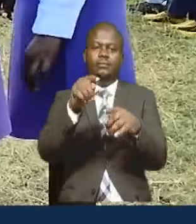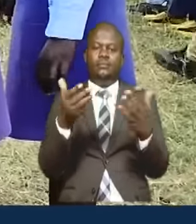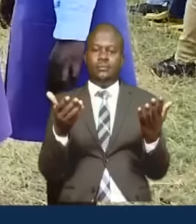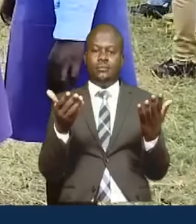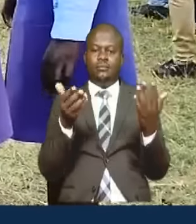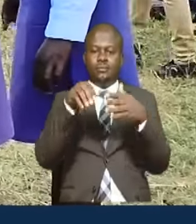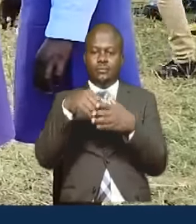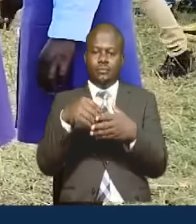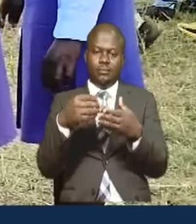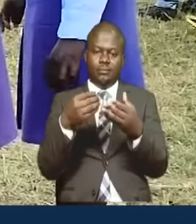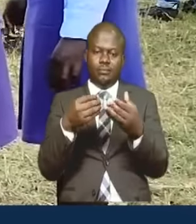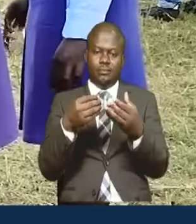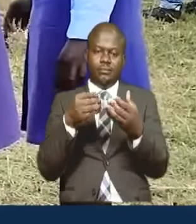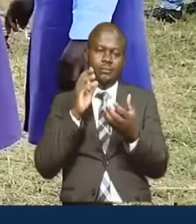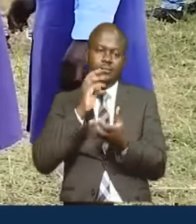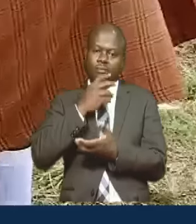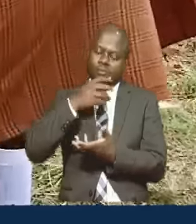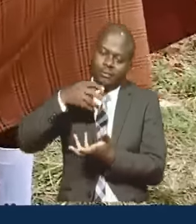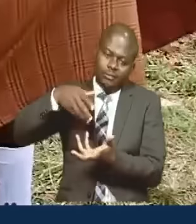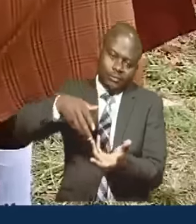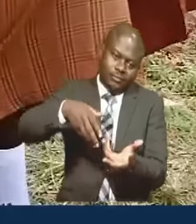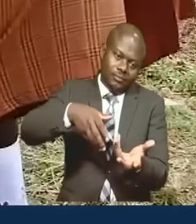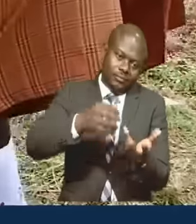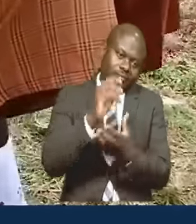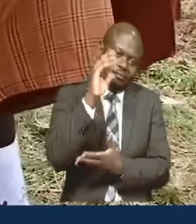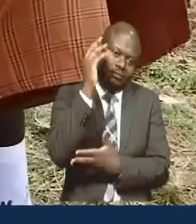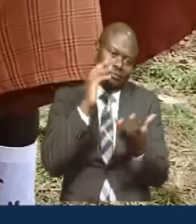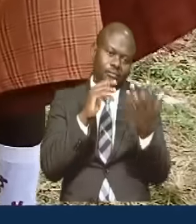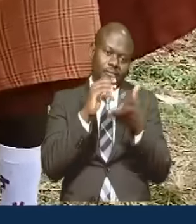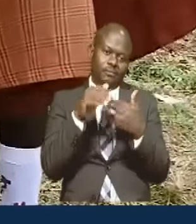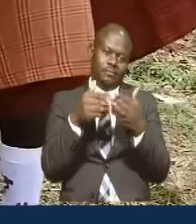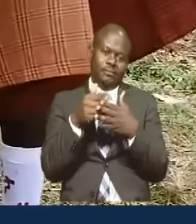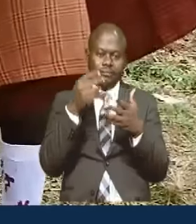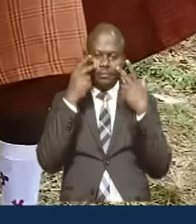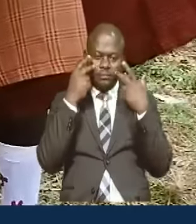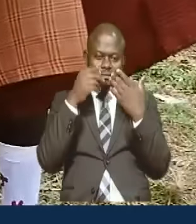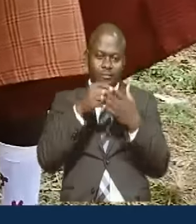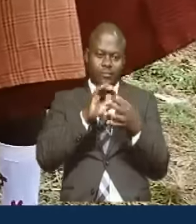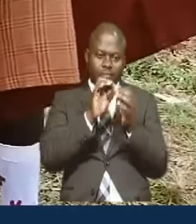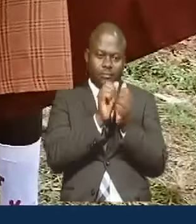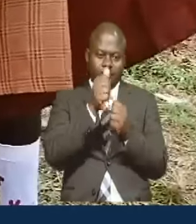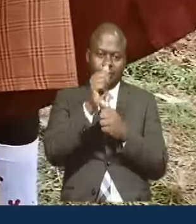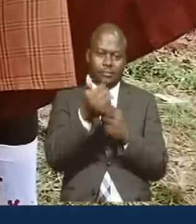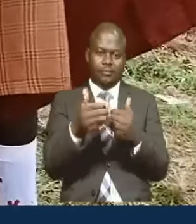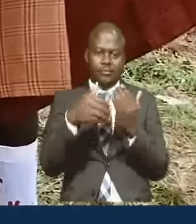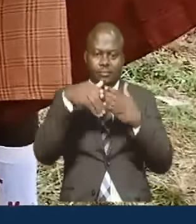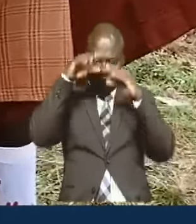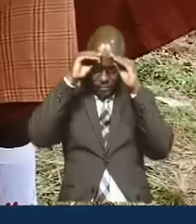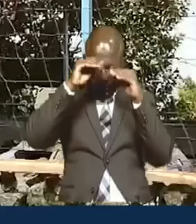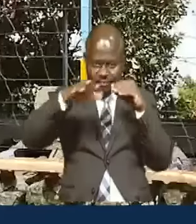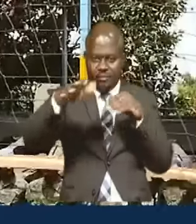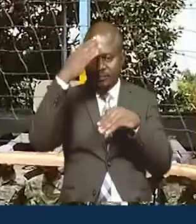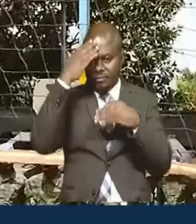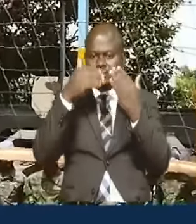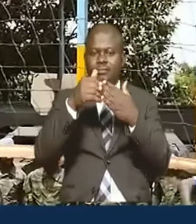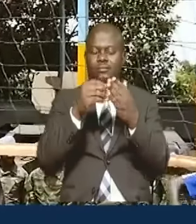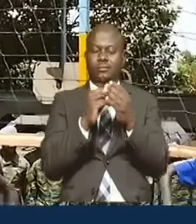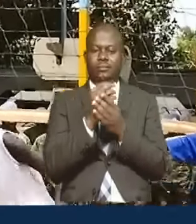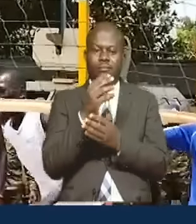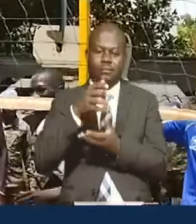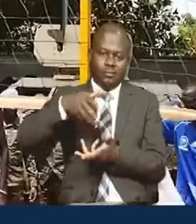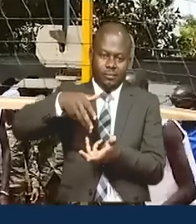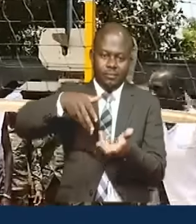no kubaterera kuhira ibiti bateye nibo bari barabiteye murabibona ko bari gufatanya n'abana bahiga kuhira ibyo